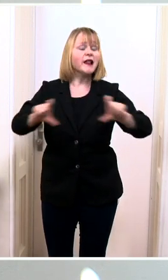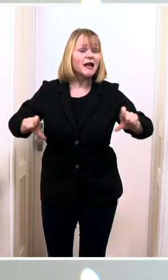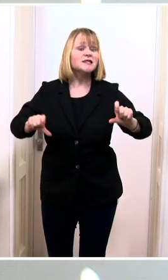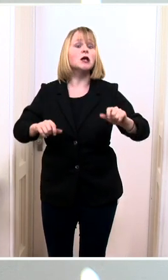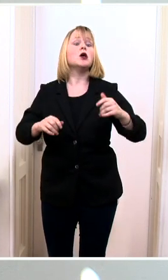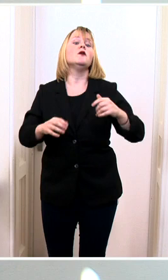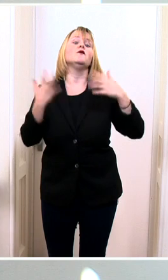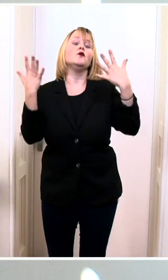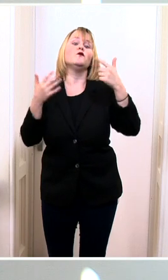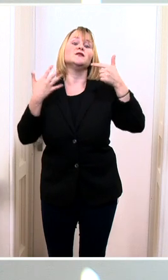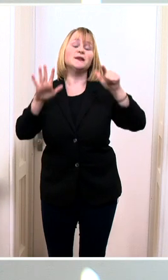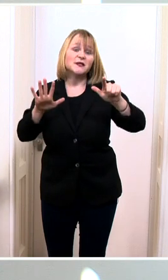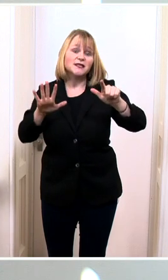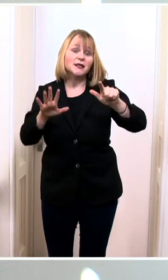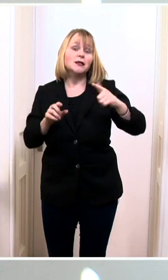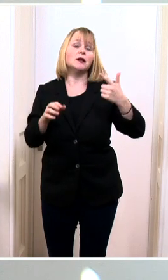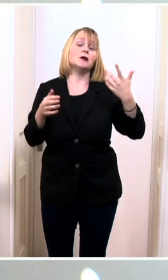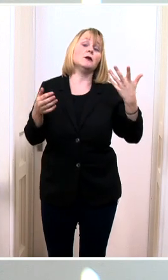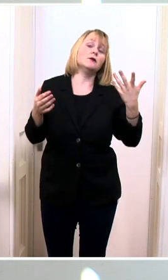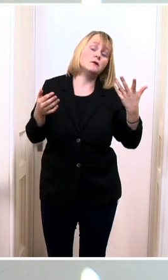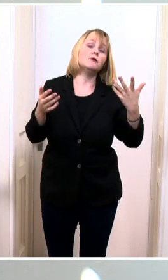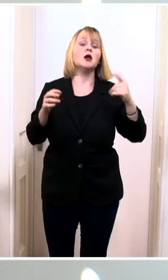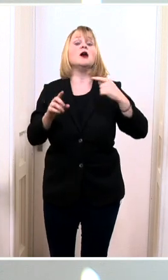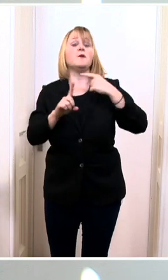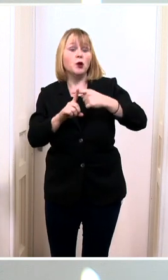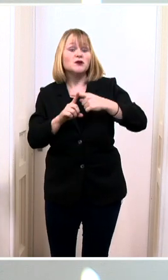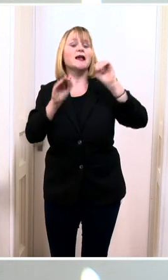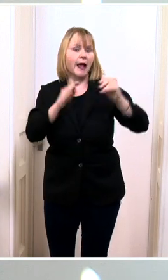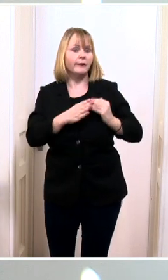haben werden, und zwar in naher Zukunft.